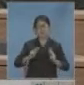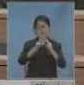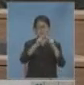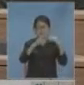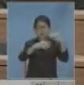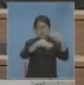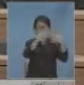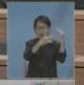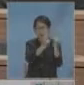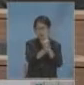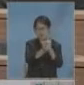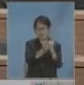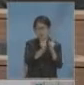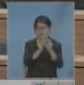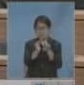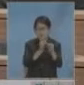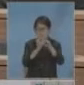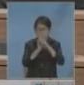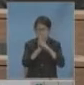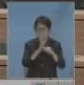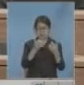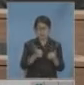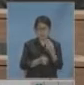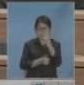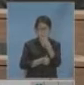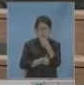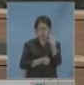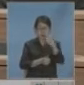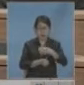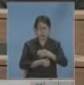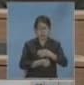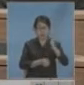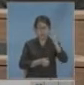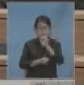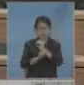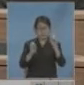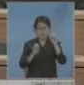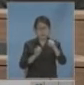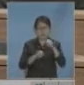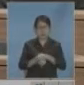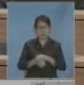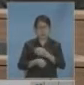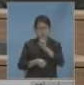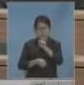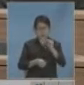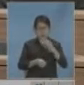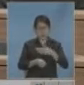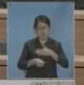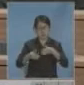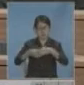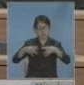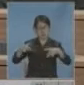ของมนุษย์เมื่อสักครู่ก็ดูเหมือนจะไม่มีผู้อภิปรายแล้วนะครับสมาชิกทางฝั่งฝ่ายค้านก็จะให้ความ